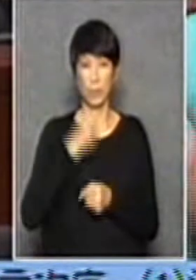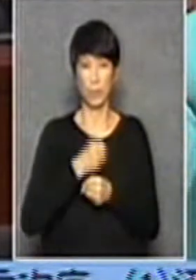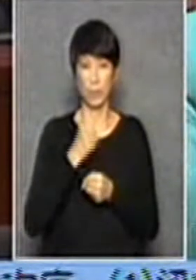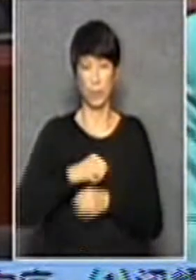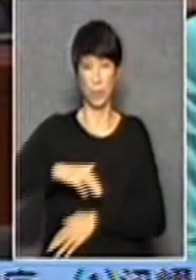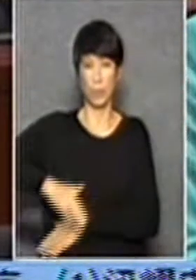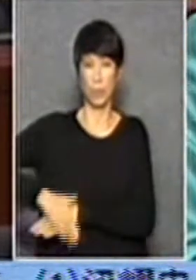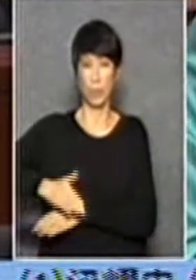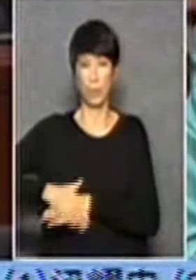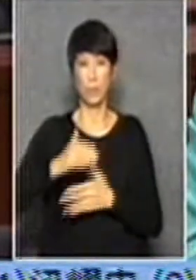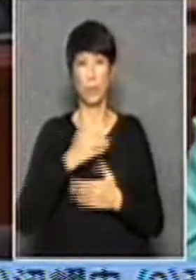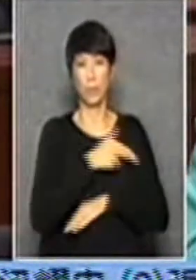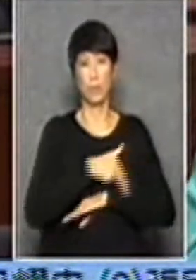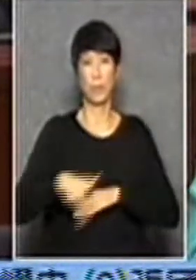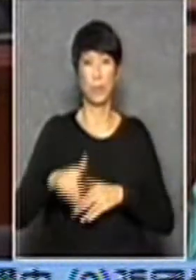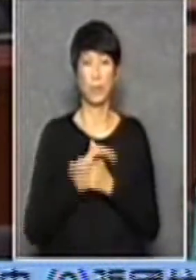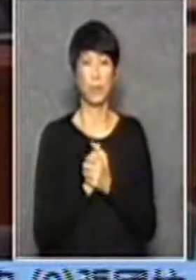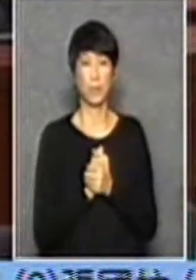打算呢？